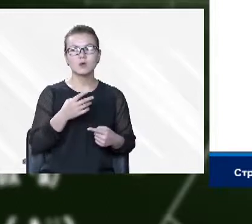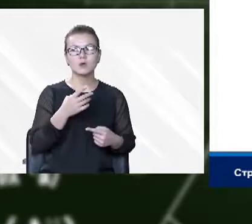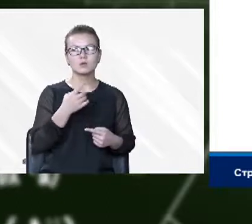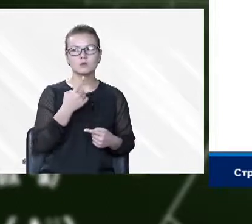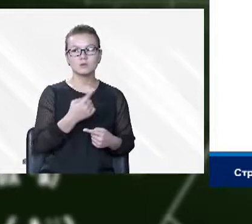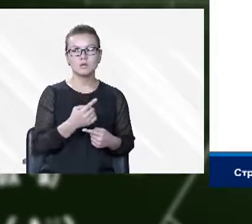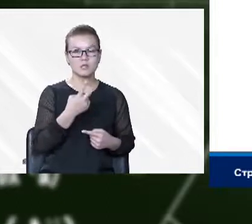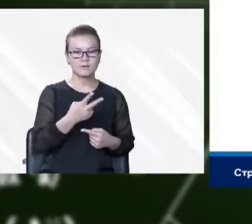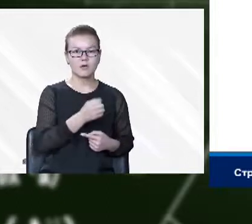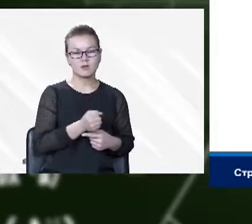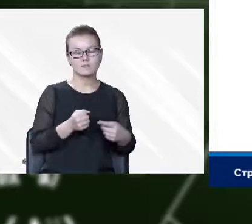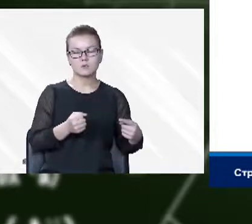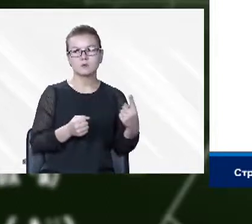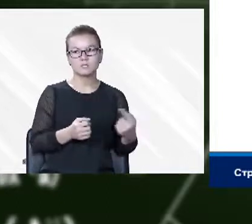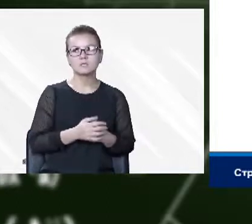должно быть равным